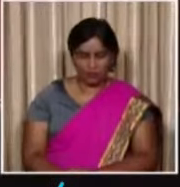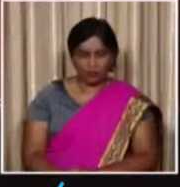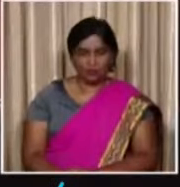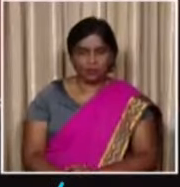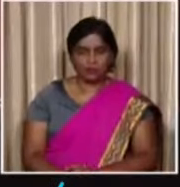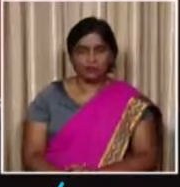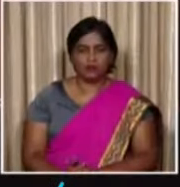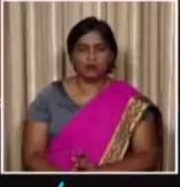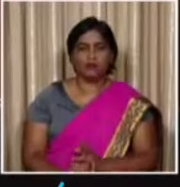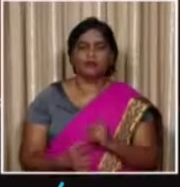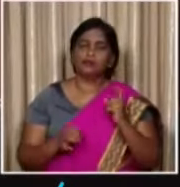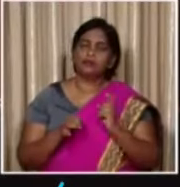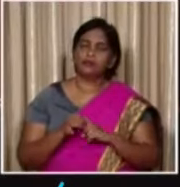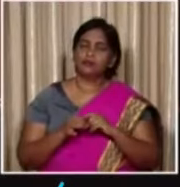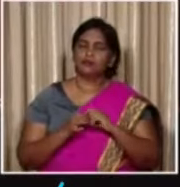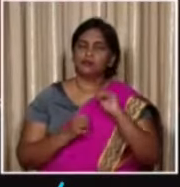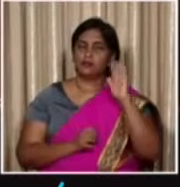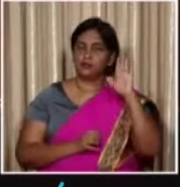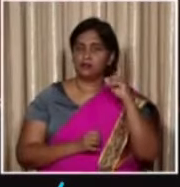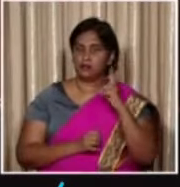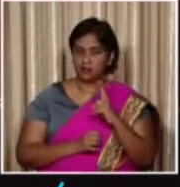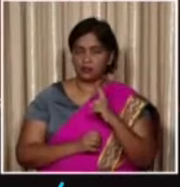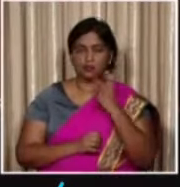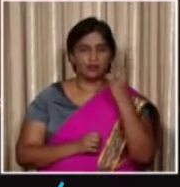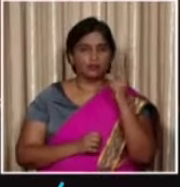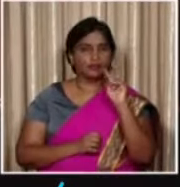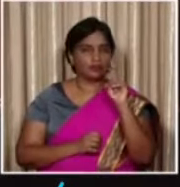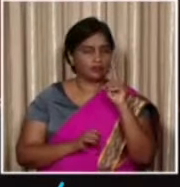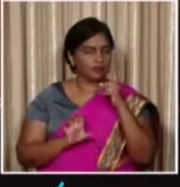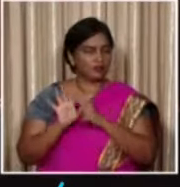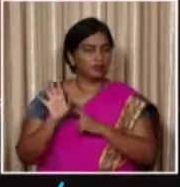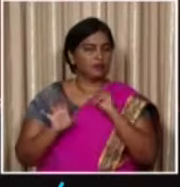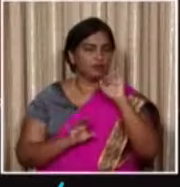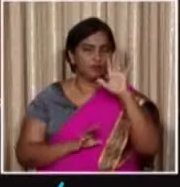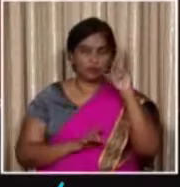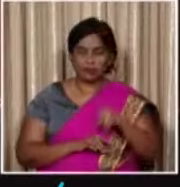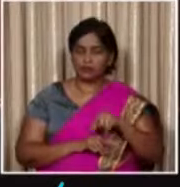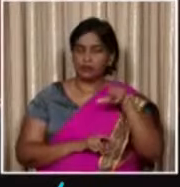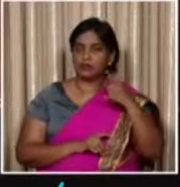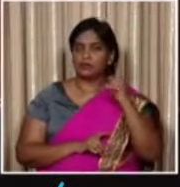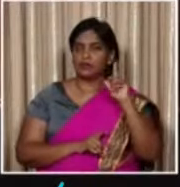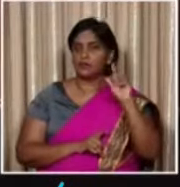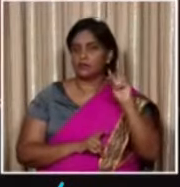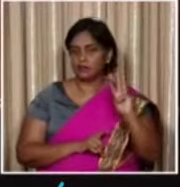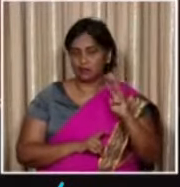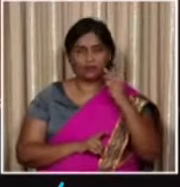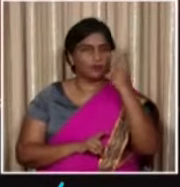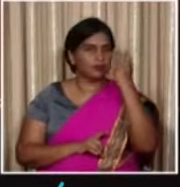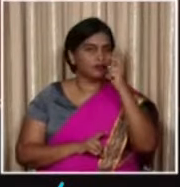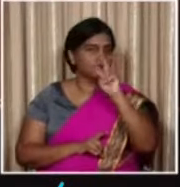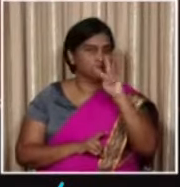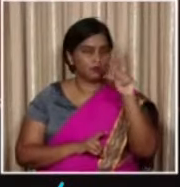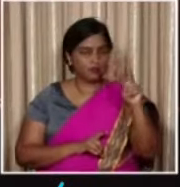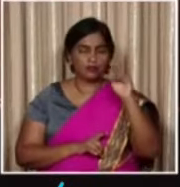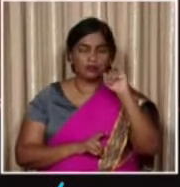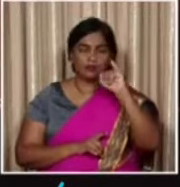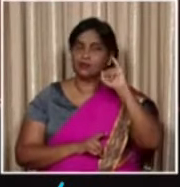තනාගතුමනි ප්‍රශ්නාංක ආ 1 2021 වසරේ 65773යි 2022